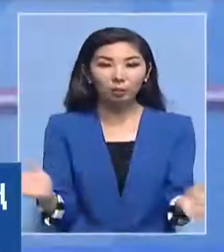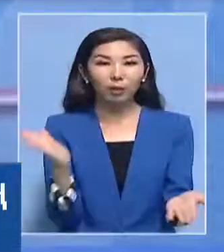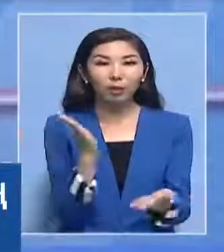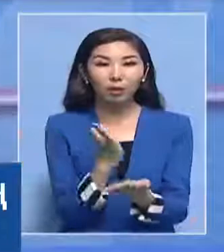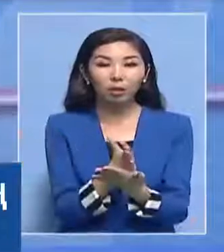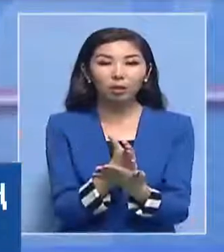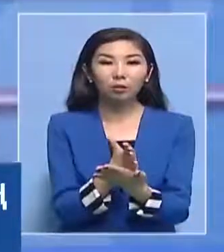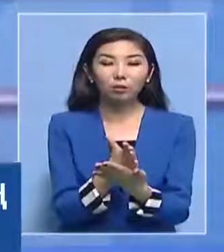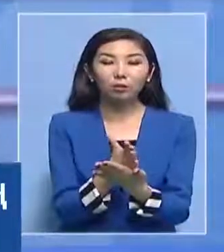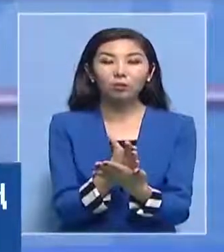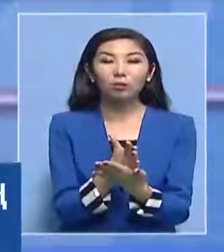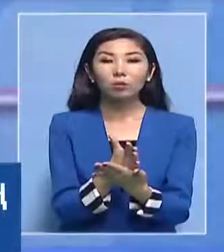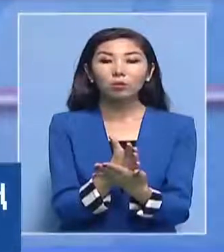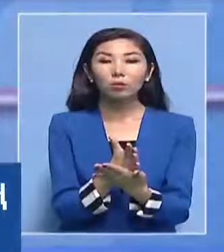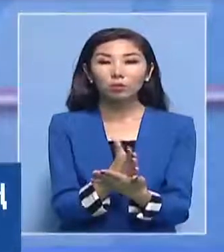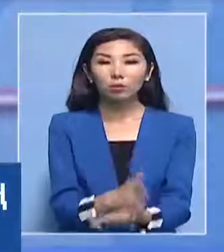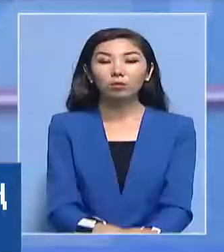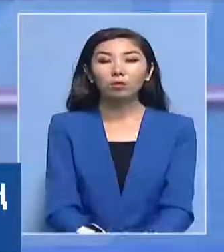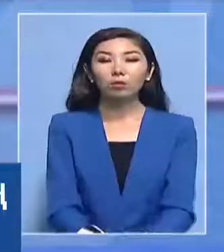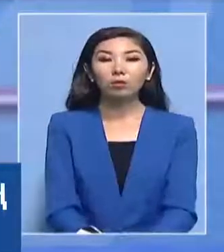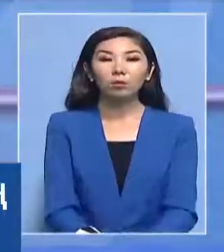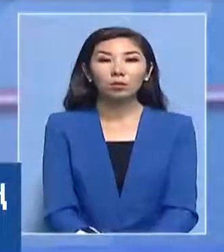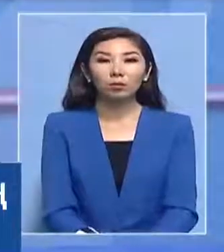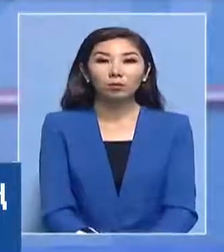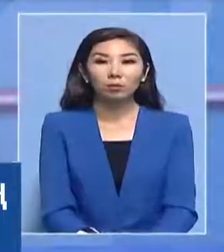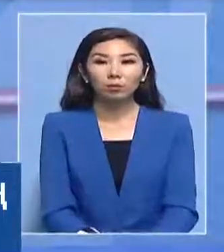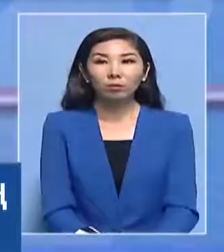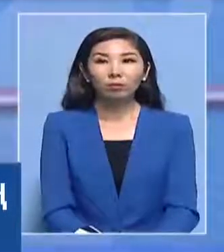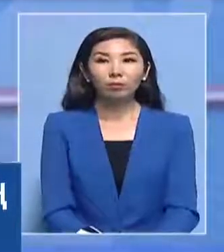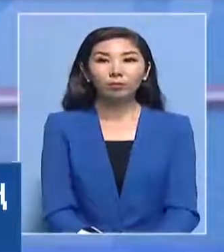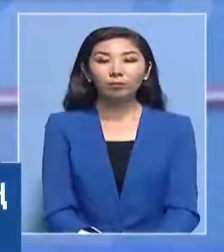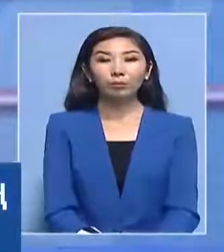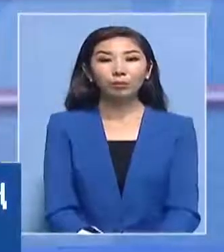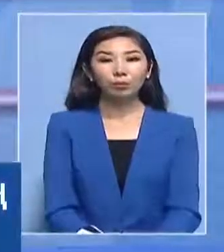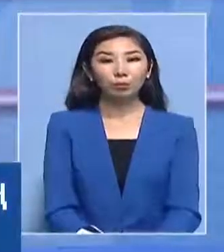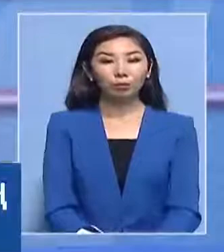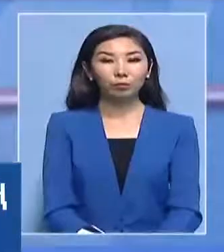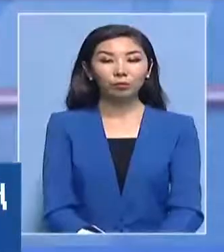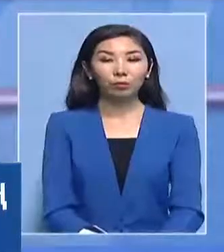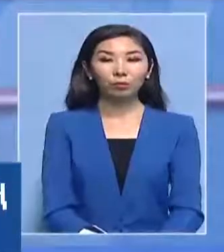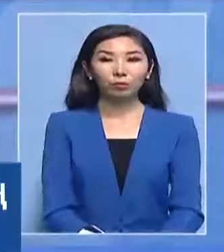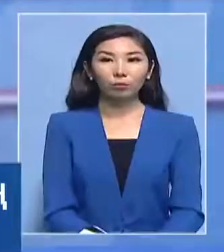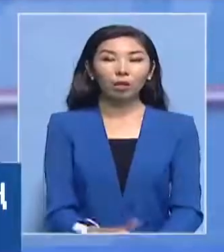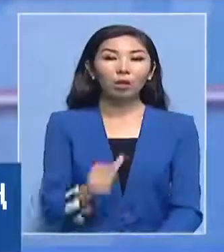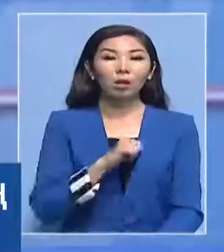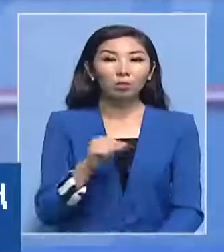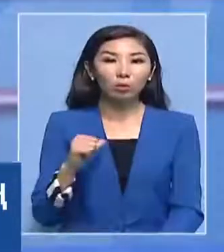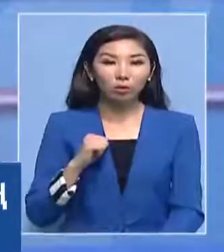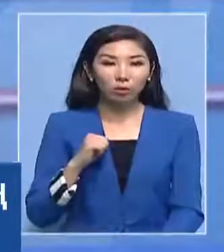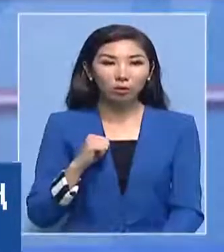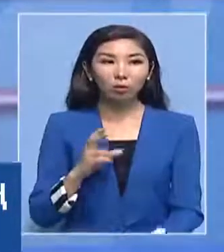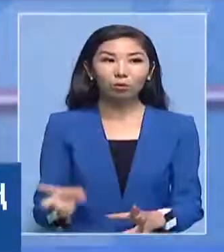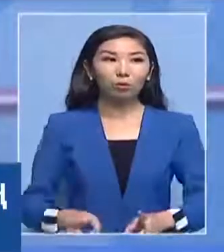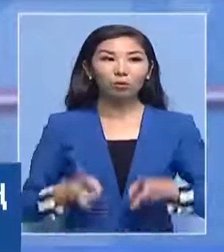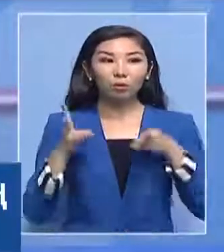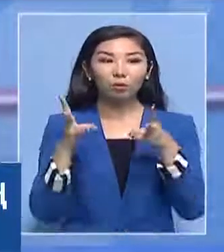Оның жаңа, сосын оның жаңа несін қарайды, ол қай жағынан болды ол оқиғада, жұмыс беруші жағынан ба, өзінің